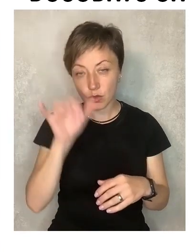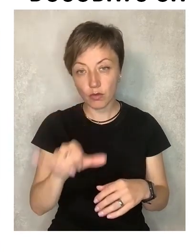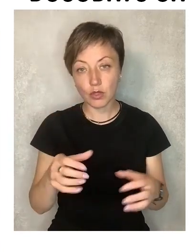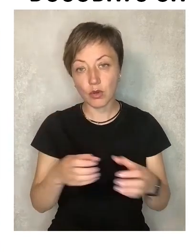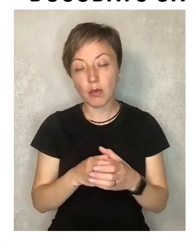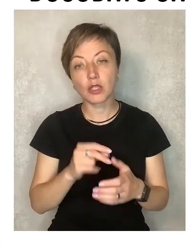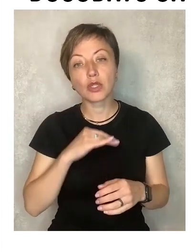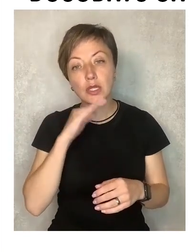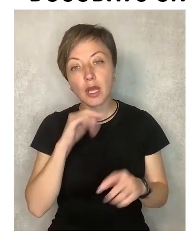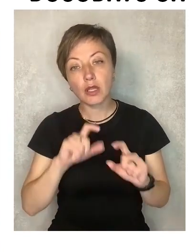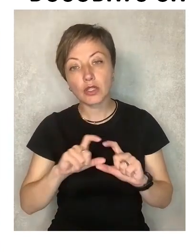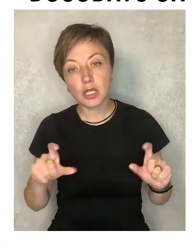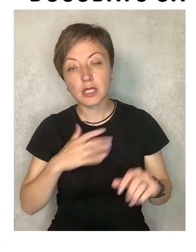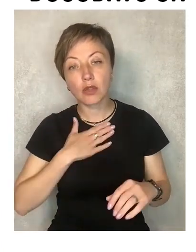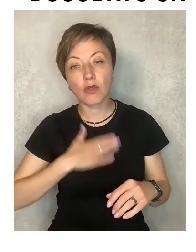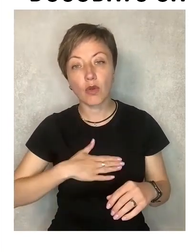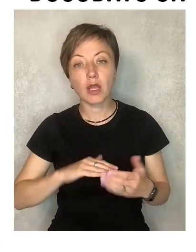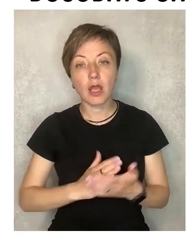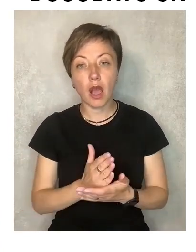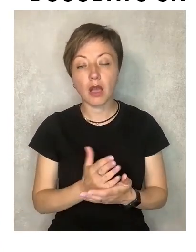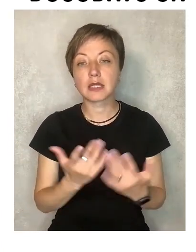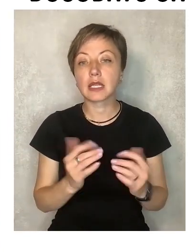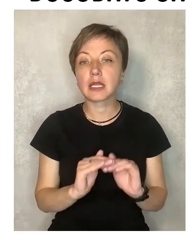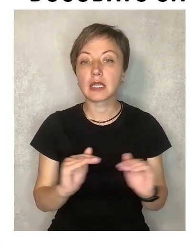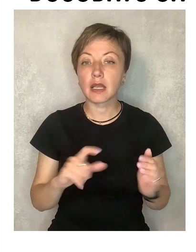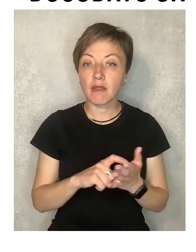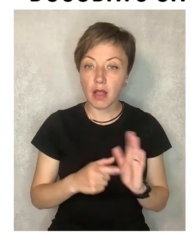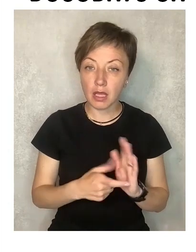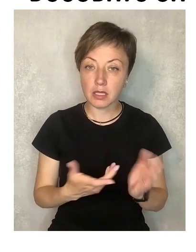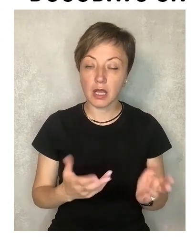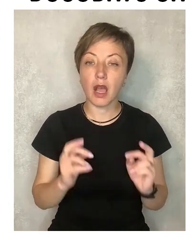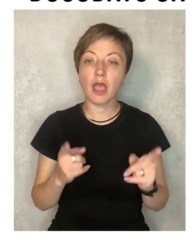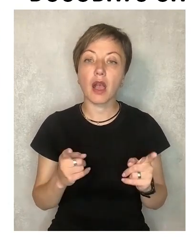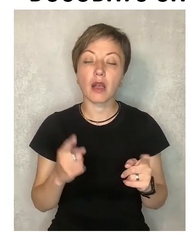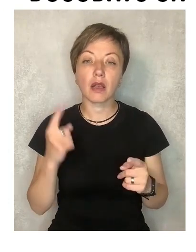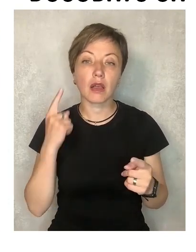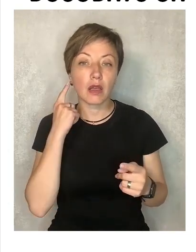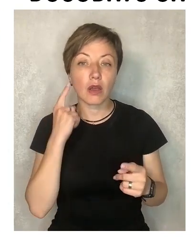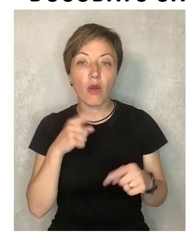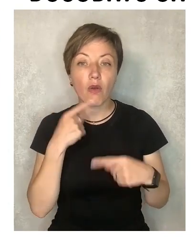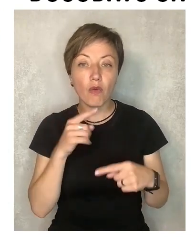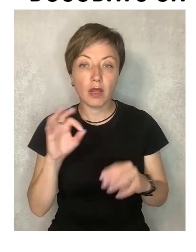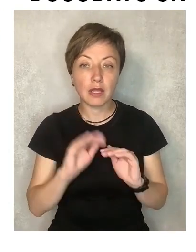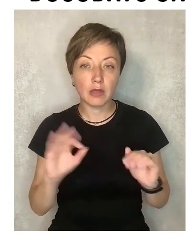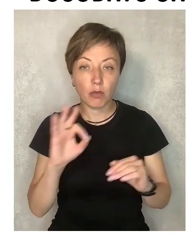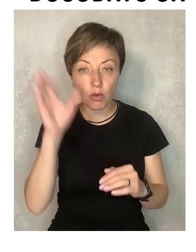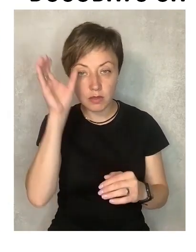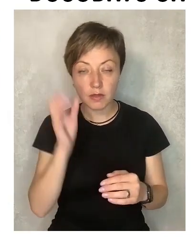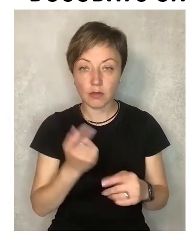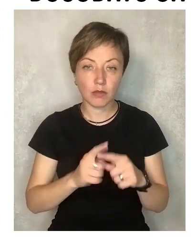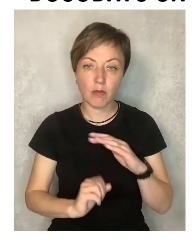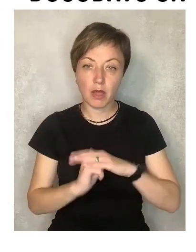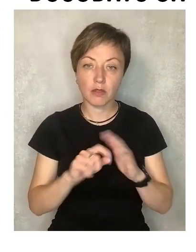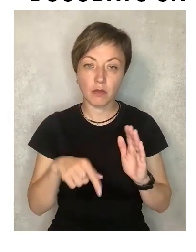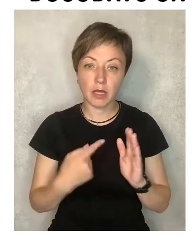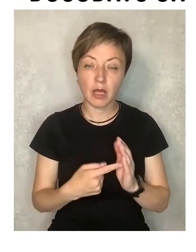шкіл, чи ви задоволені якістю? А скільки дітей в класах там? А як відгукуються діти про якість освіти? Та якісь дуже базові питання.